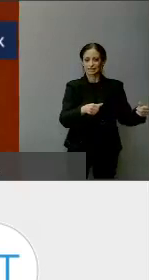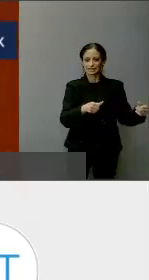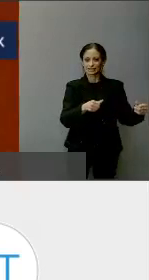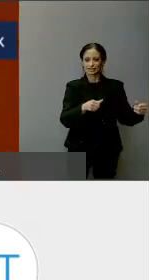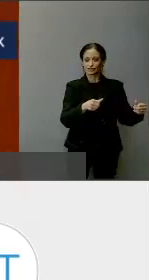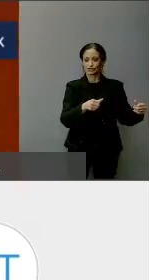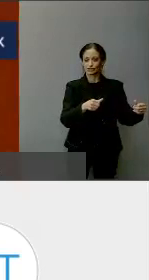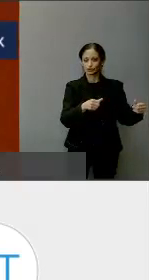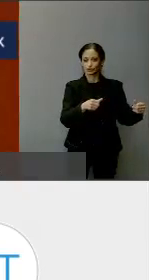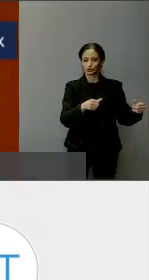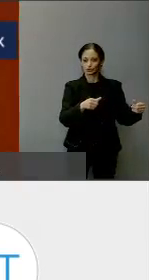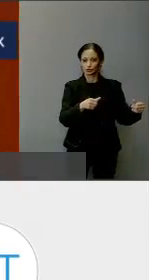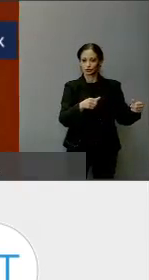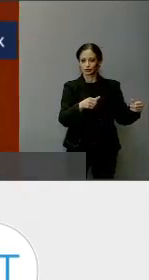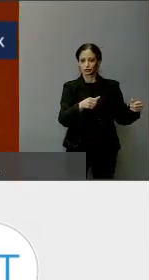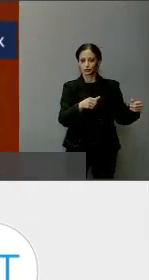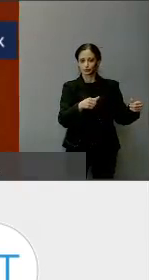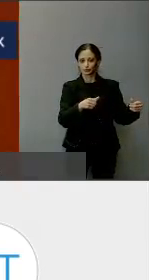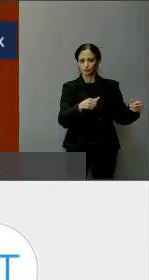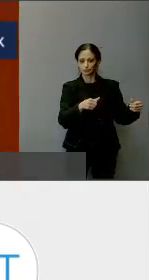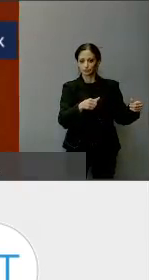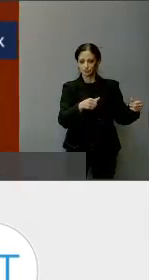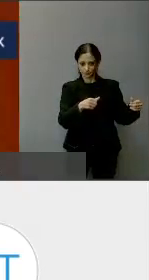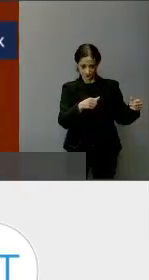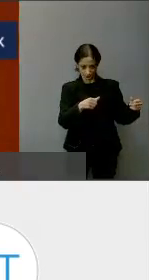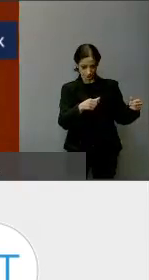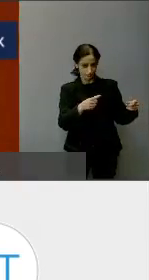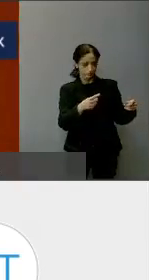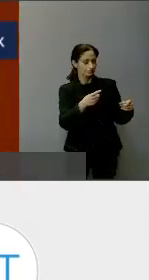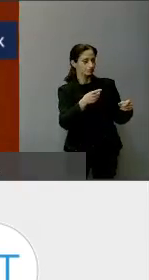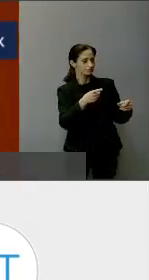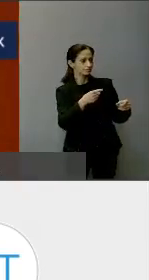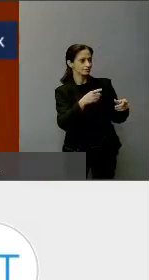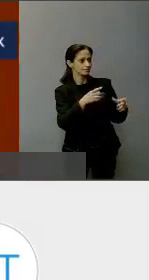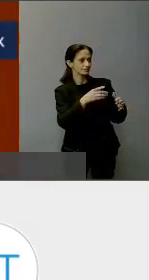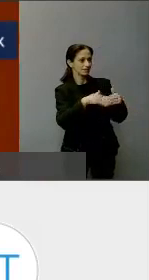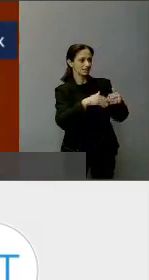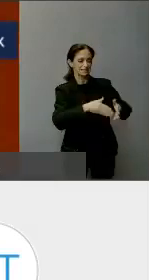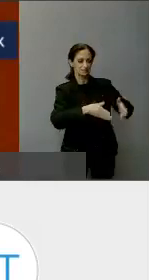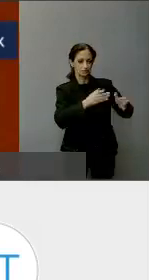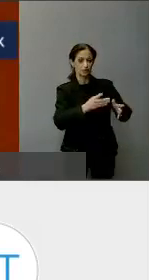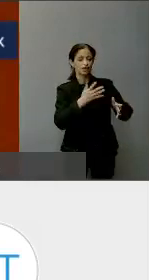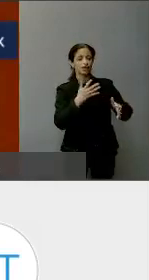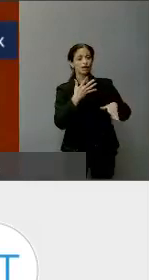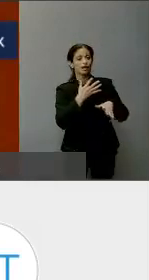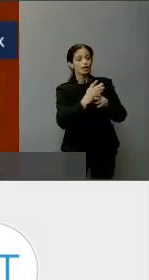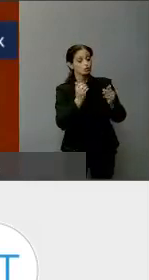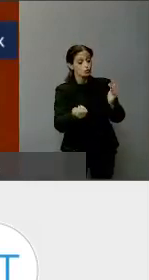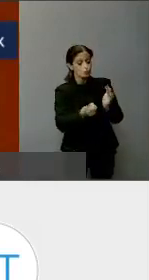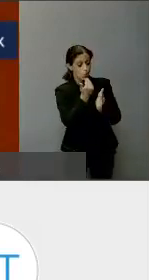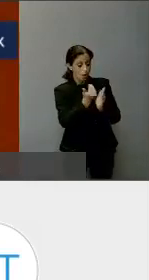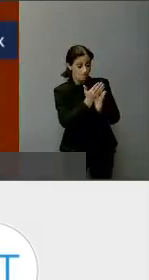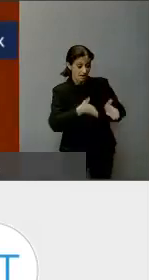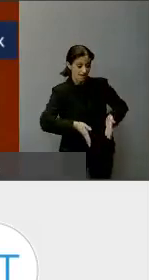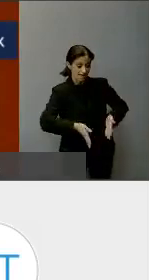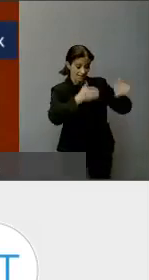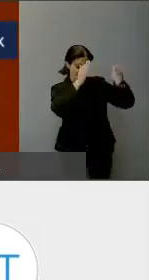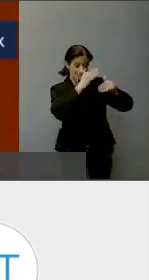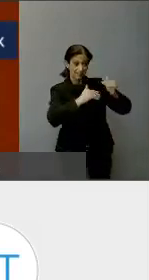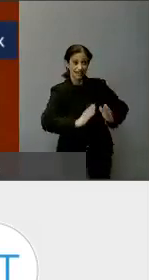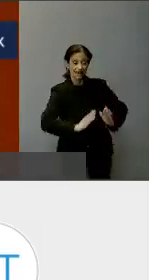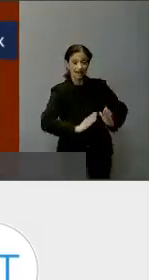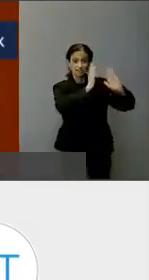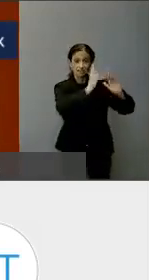con gli obiettivi qualitativi della disciplina escludendo ulteriori interventi di nuova edificazione e di correlata